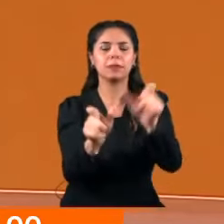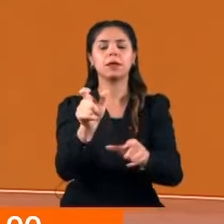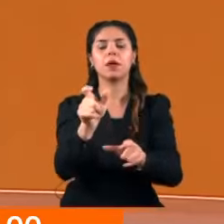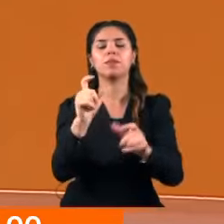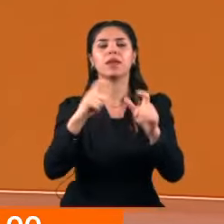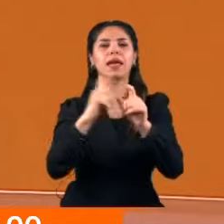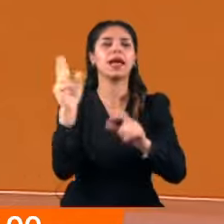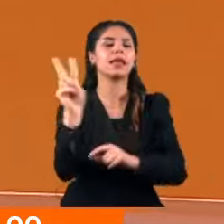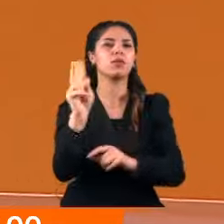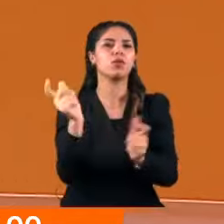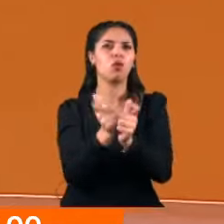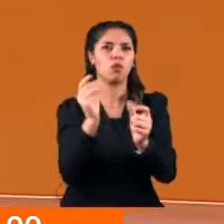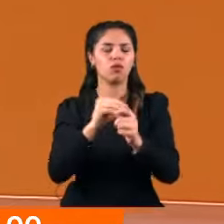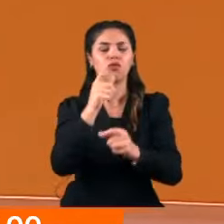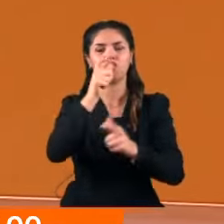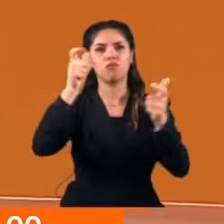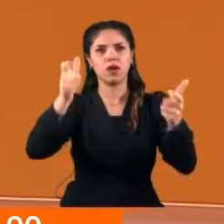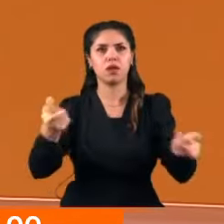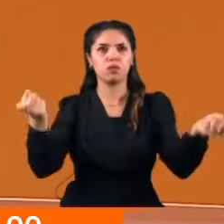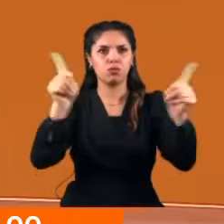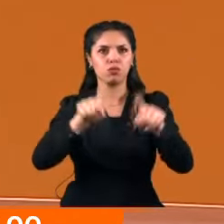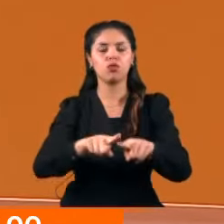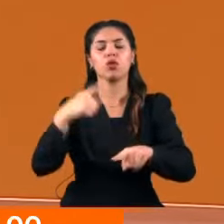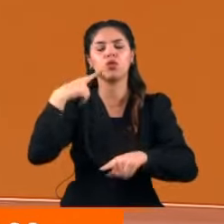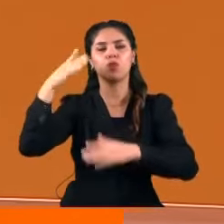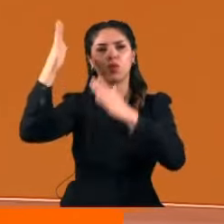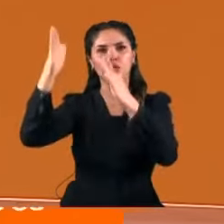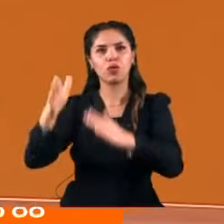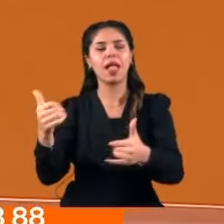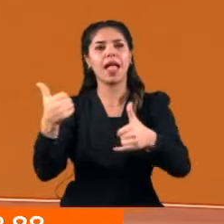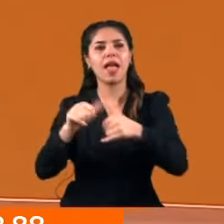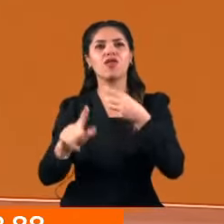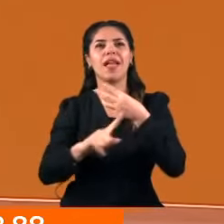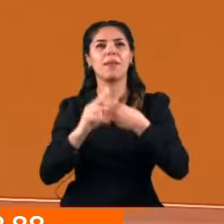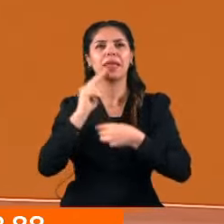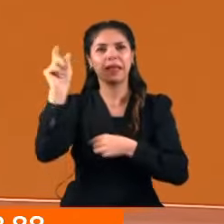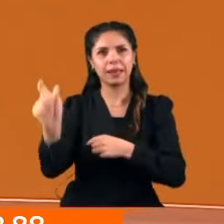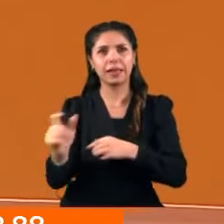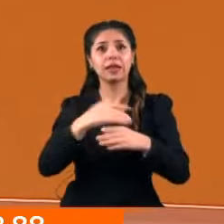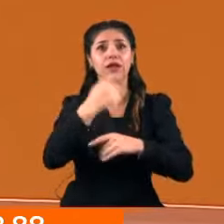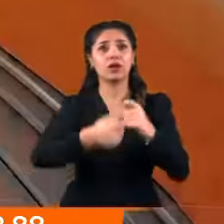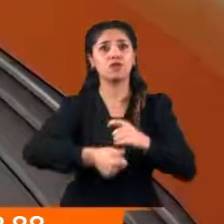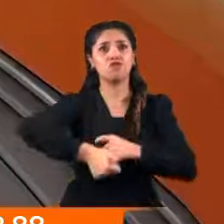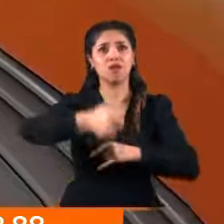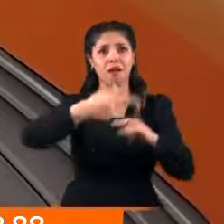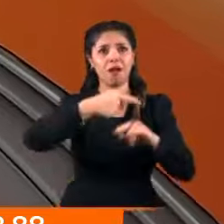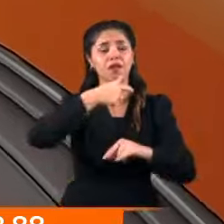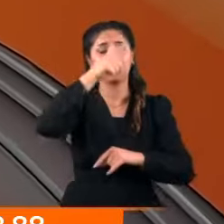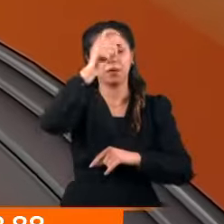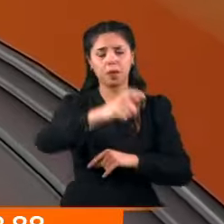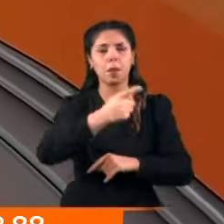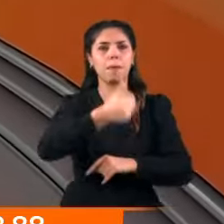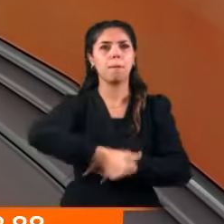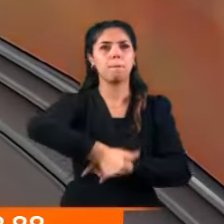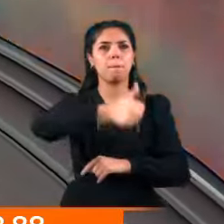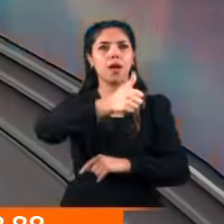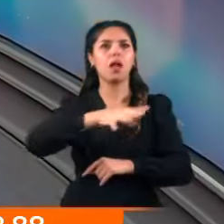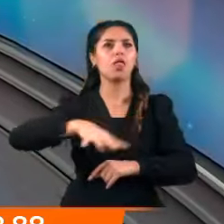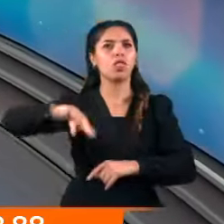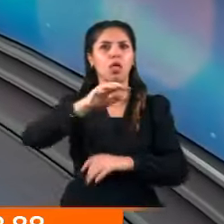Brezilya'da buluştu. Cumhurbaşkanı Erdoğan da eşini Emine Erdoğan, Dışişleri Bakanı Hakan Fidan ve Hazine ve Maliye Bakanı Mehmet Şimşek'le